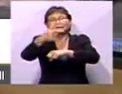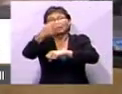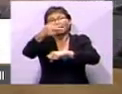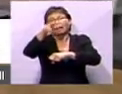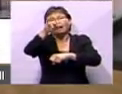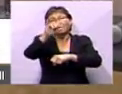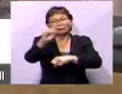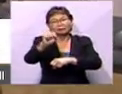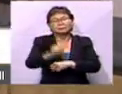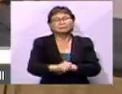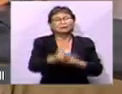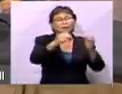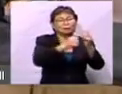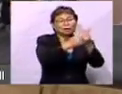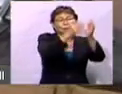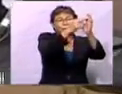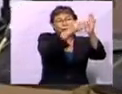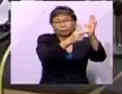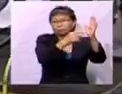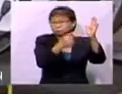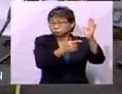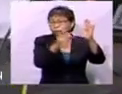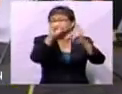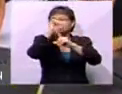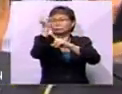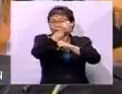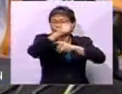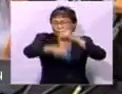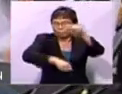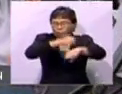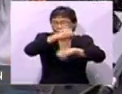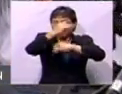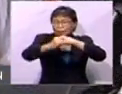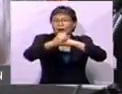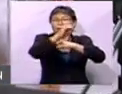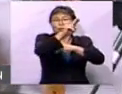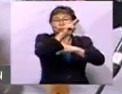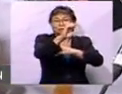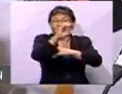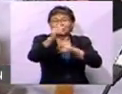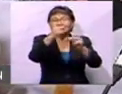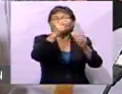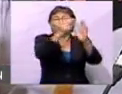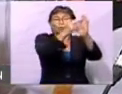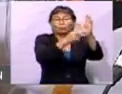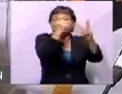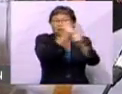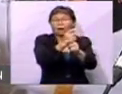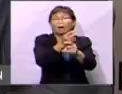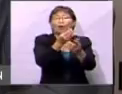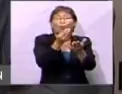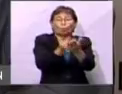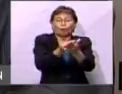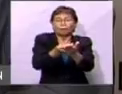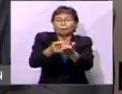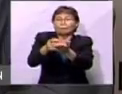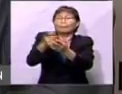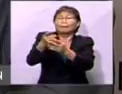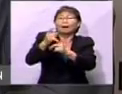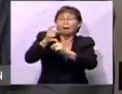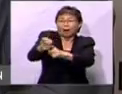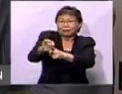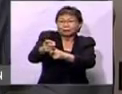Saleh. Mengikut peraturan ditetapkan Kesatuan Basikal Antarabangsa UCI, hadiah wang kemenangan sesuatu